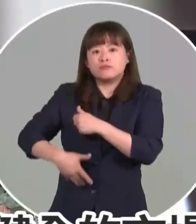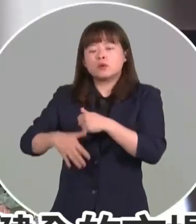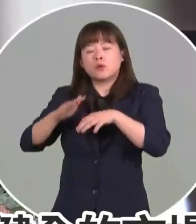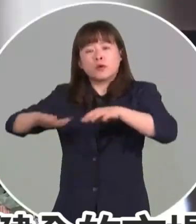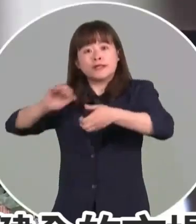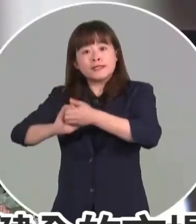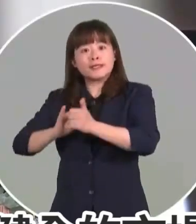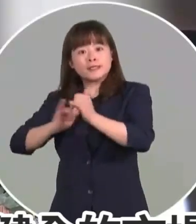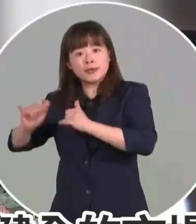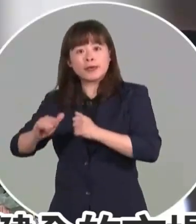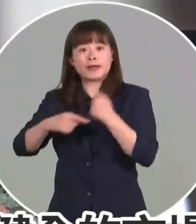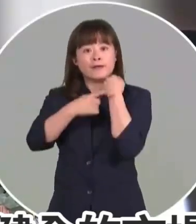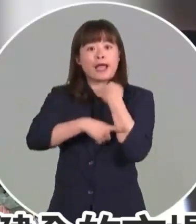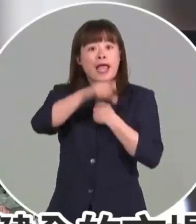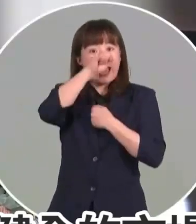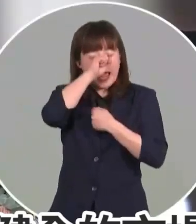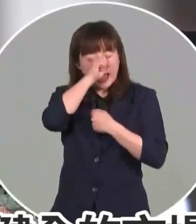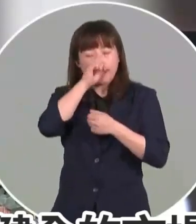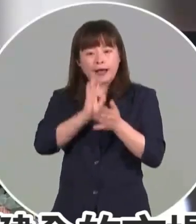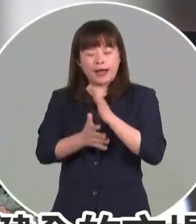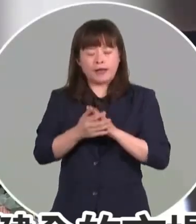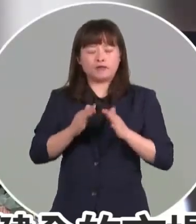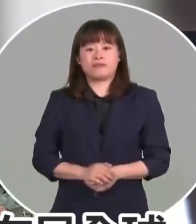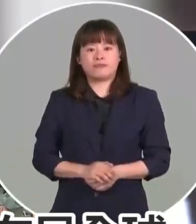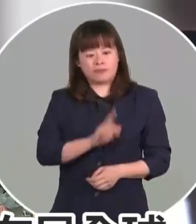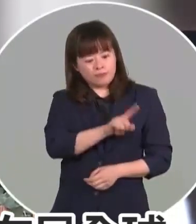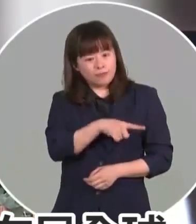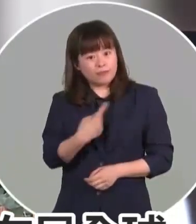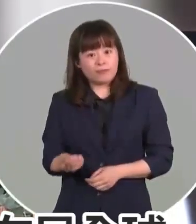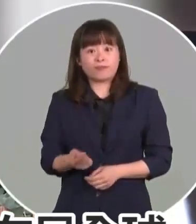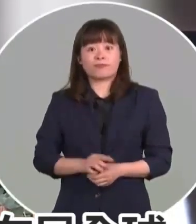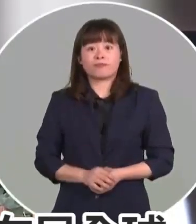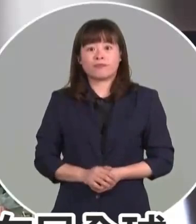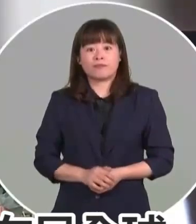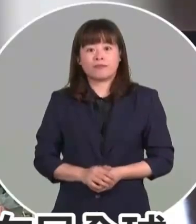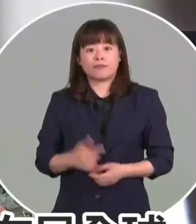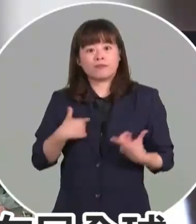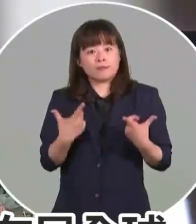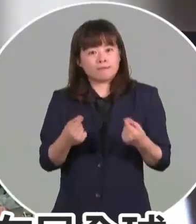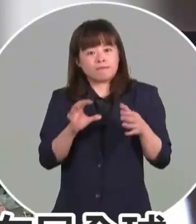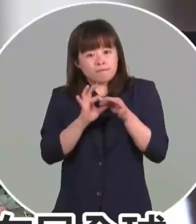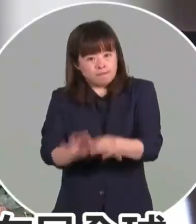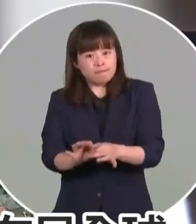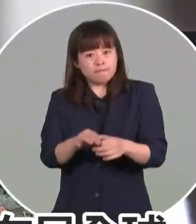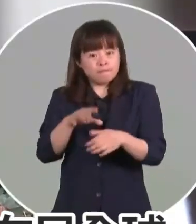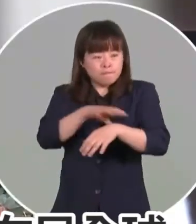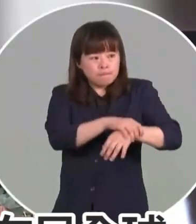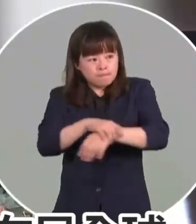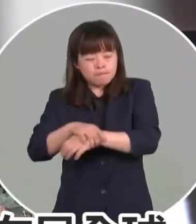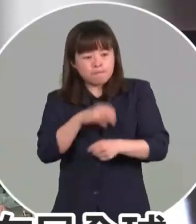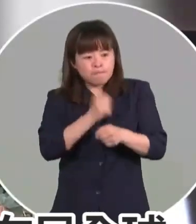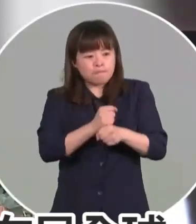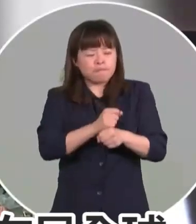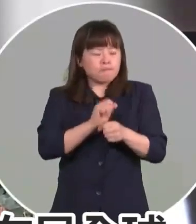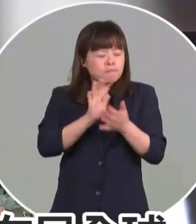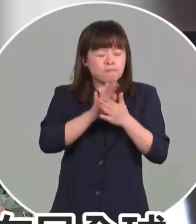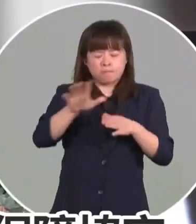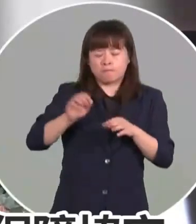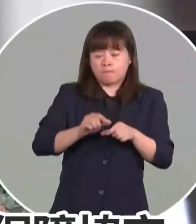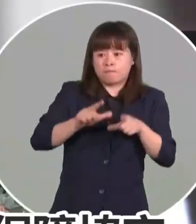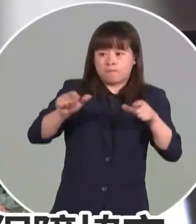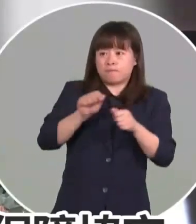的社会、良好的法治以及健全的市场。接下来我们也要持续的引导产业布局全